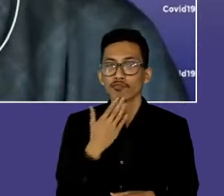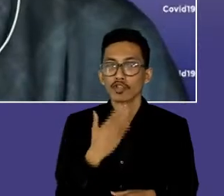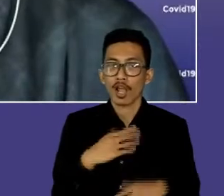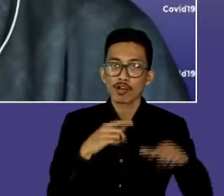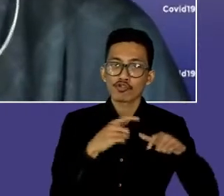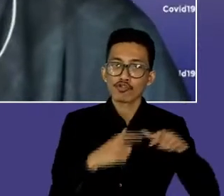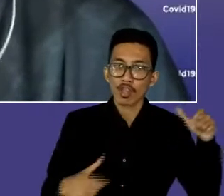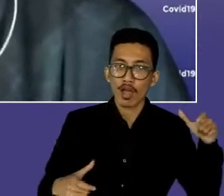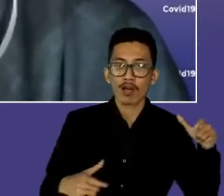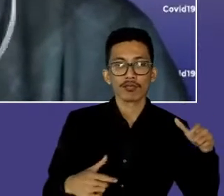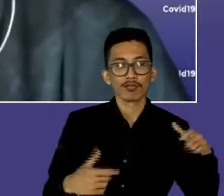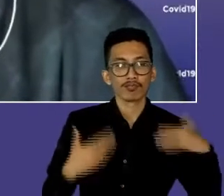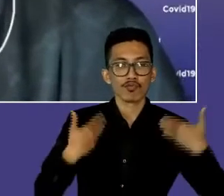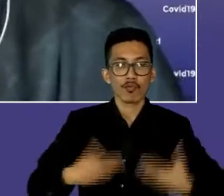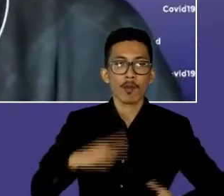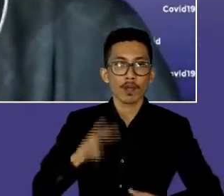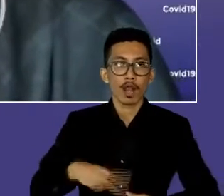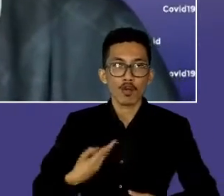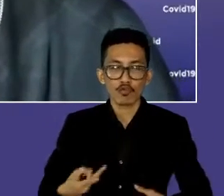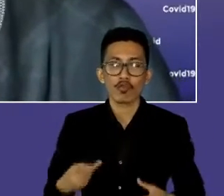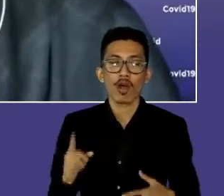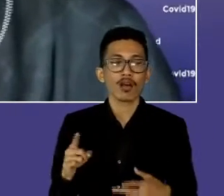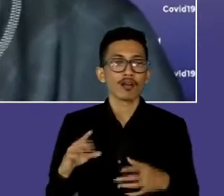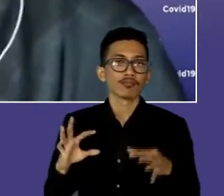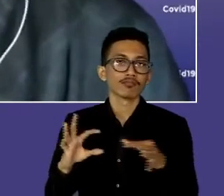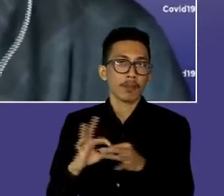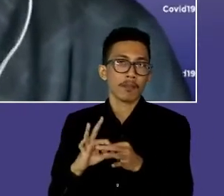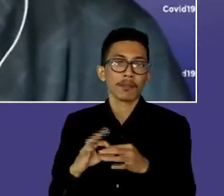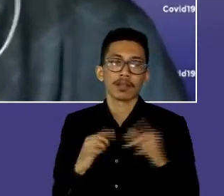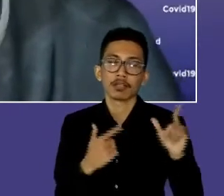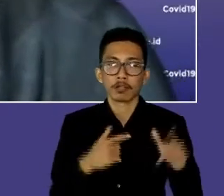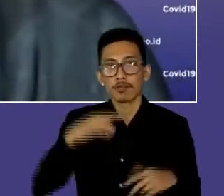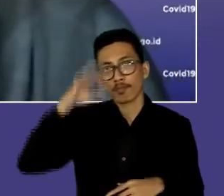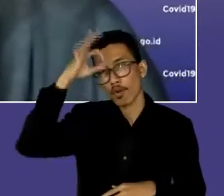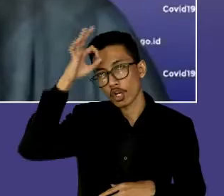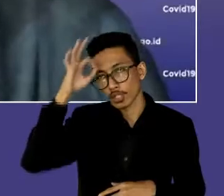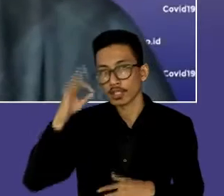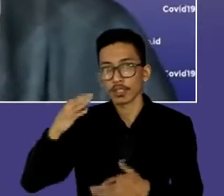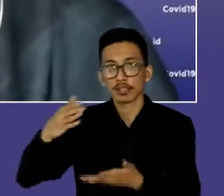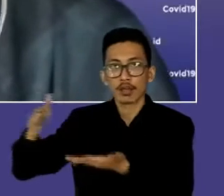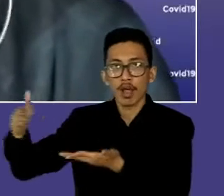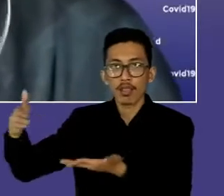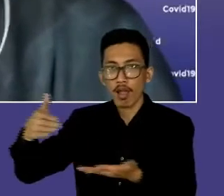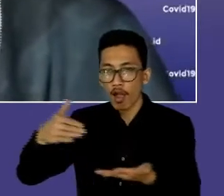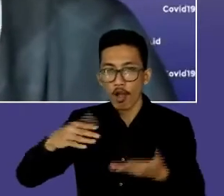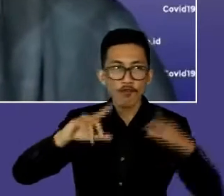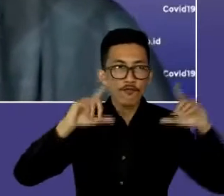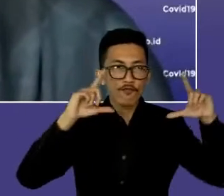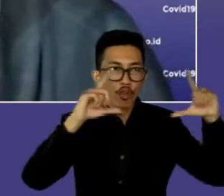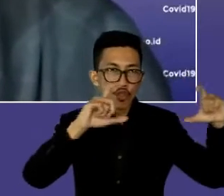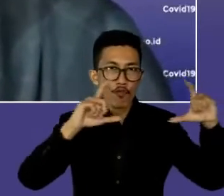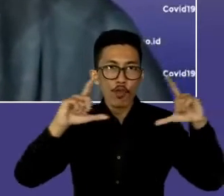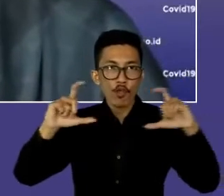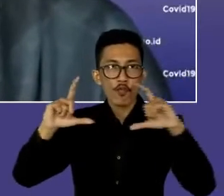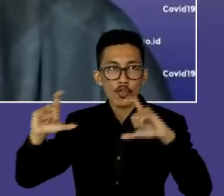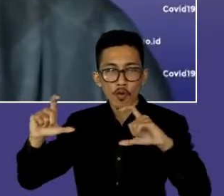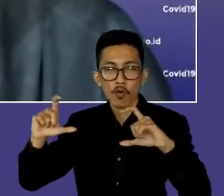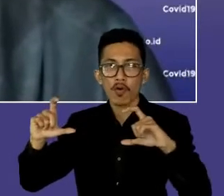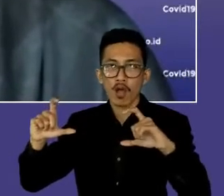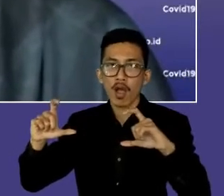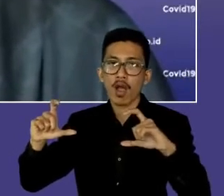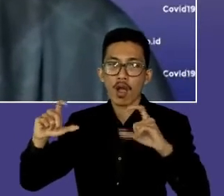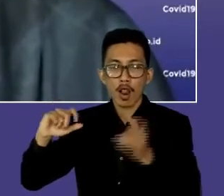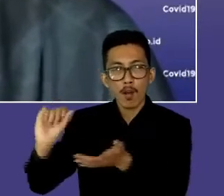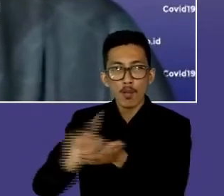plus banyak lagi ada TNI dan Polri yang membantu kita kan ya Dokter Dewi ya, yang tiap hari akan mengirimkan gambar, foto jelas gitu ya, real time di mana